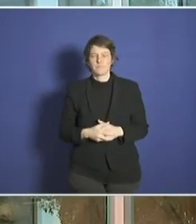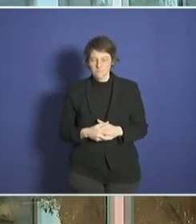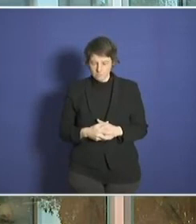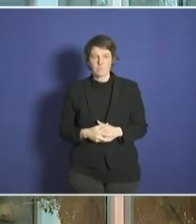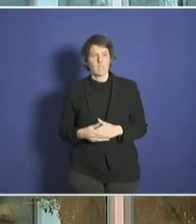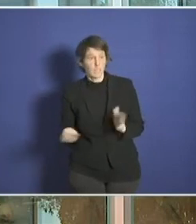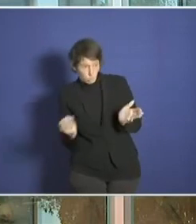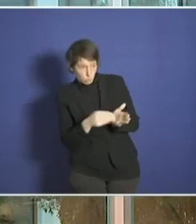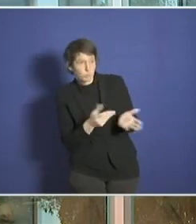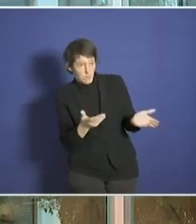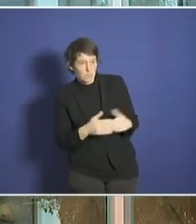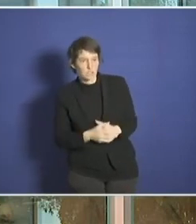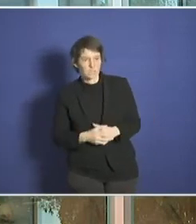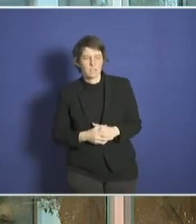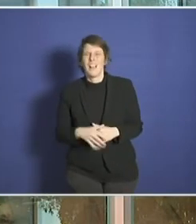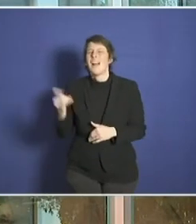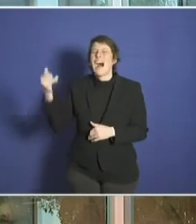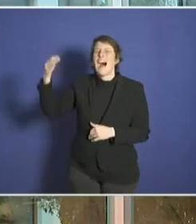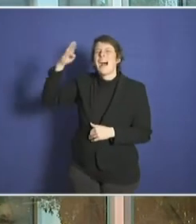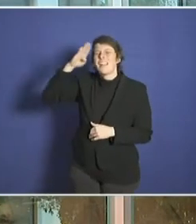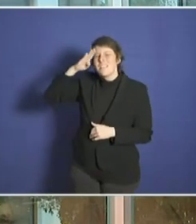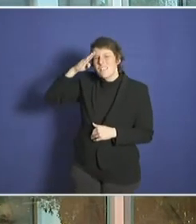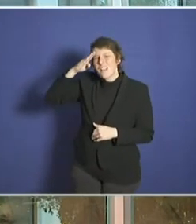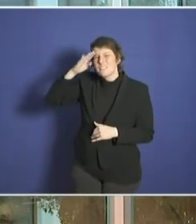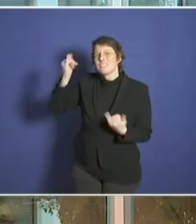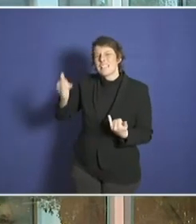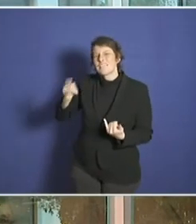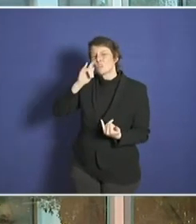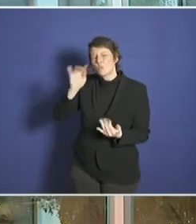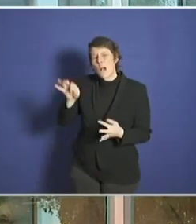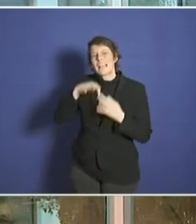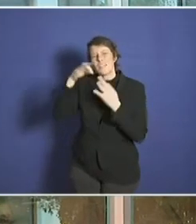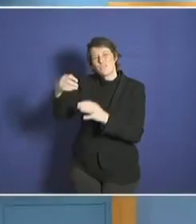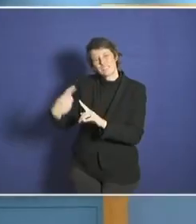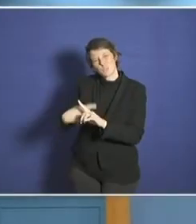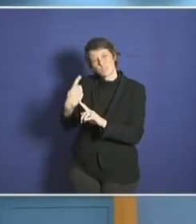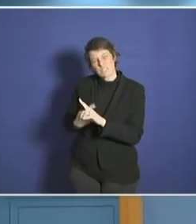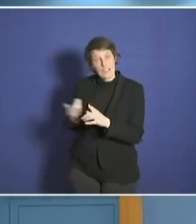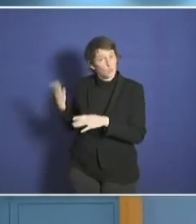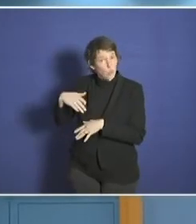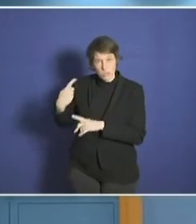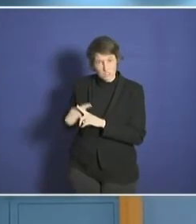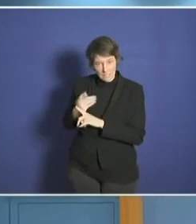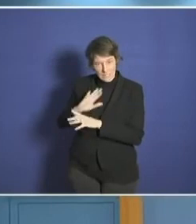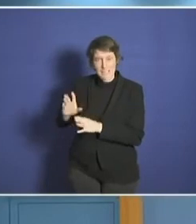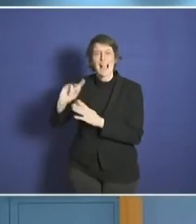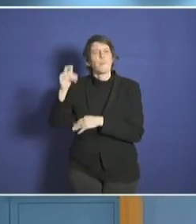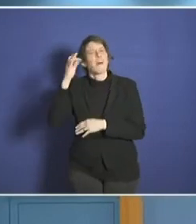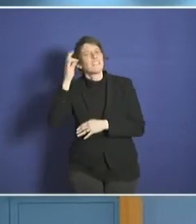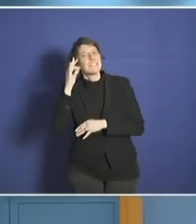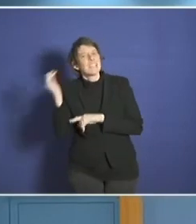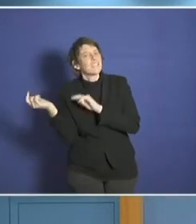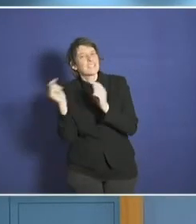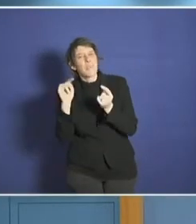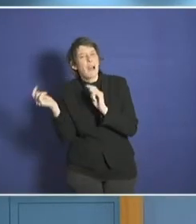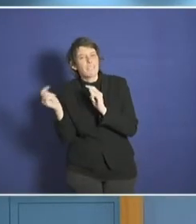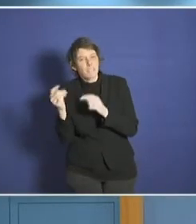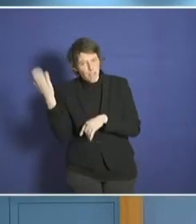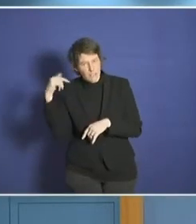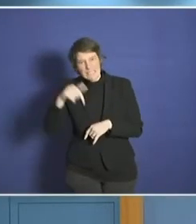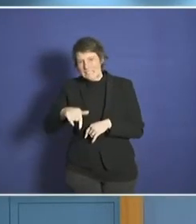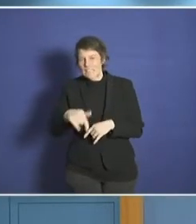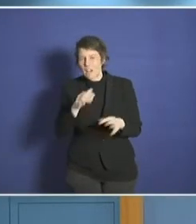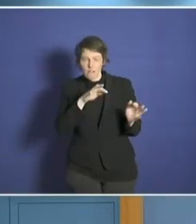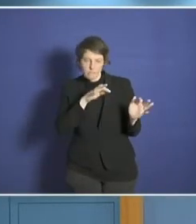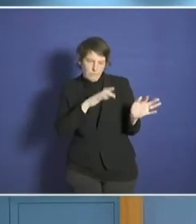Zusatz, bitte. Bei Irland begrenzen Sie sich jetzt auf die Infektionszahlen und nicht auf die Todeszahlen, aber eine wissenschaftliche Debatte, haben Sie ja neulich gesagt, sollen wir hier nicht